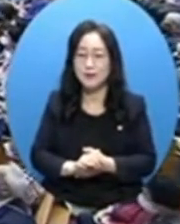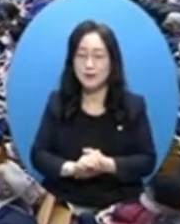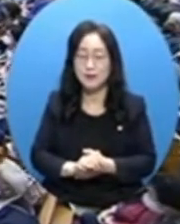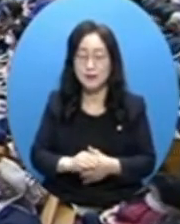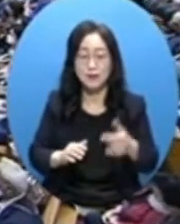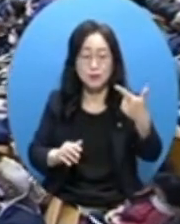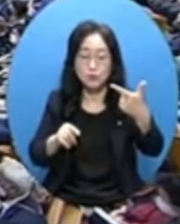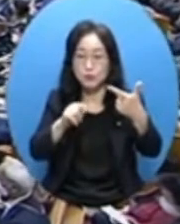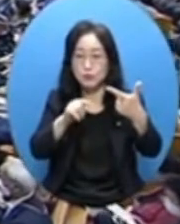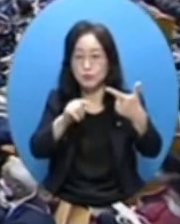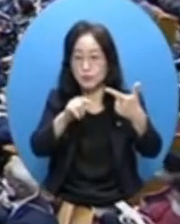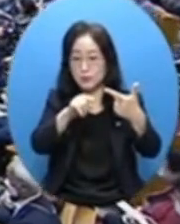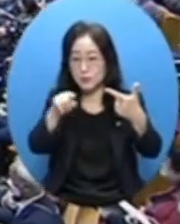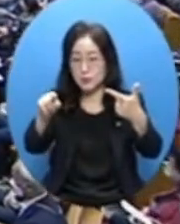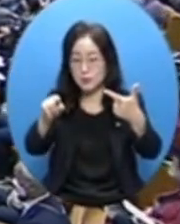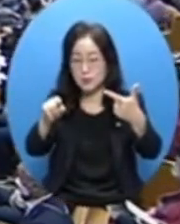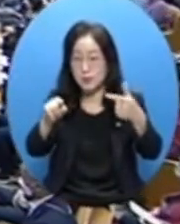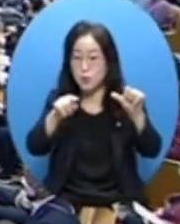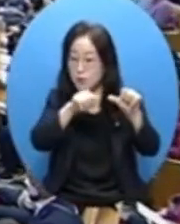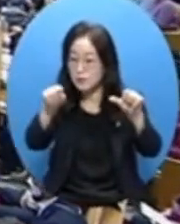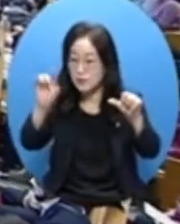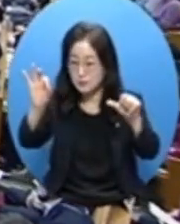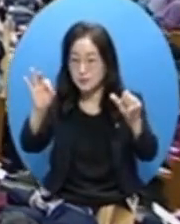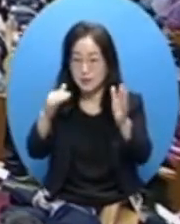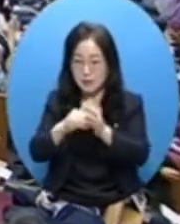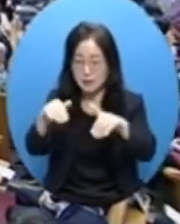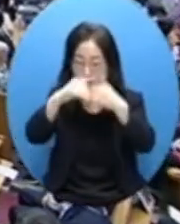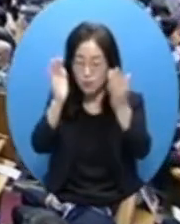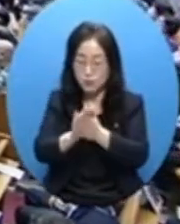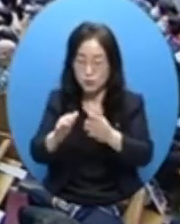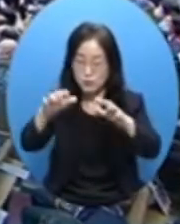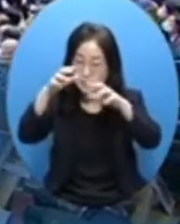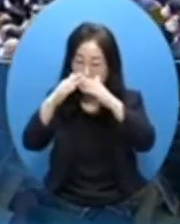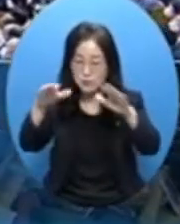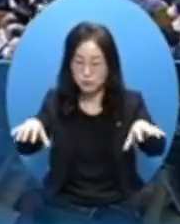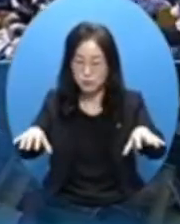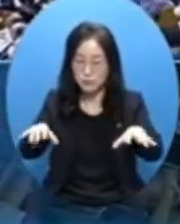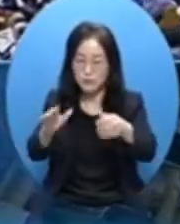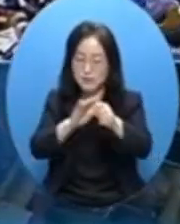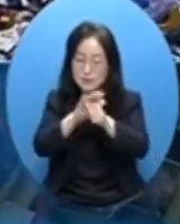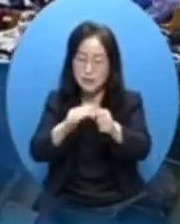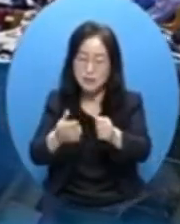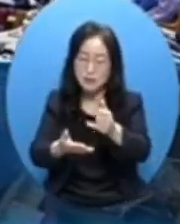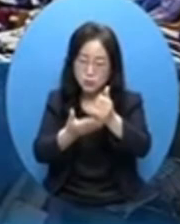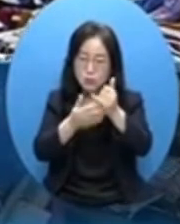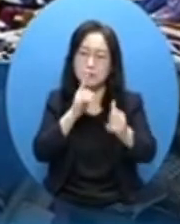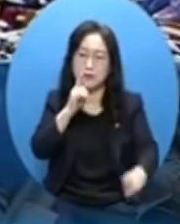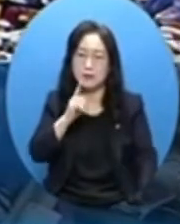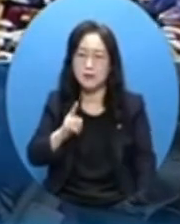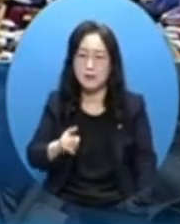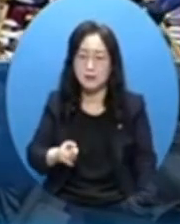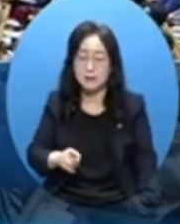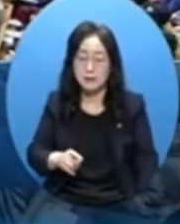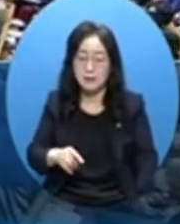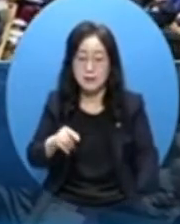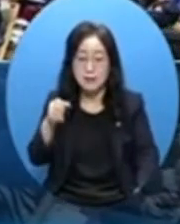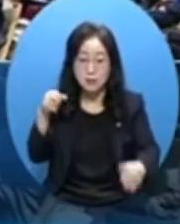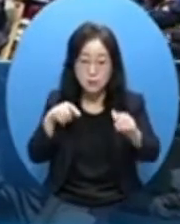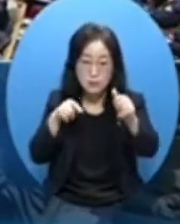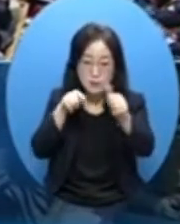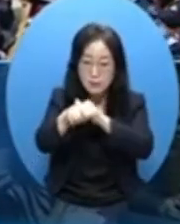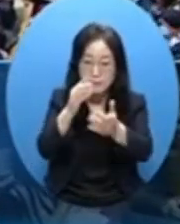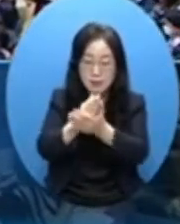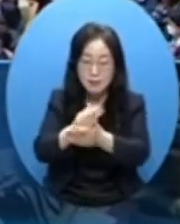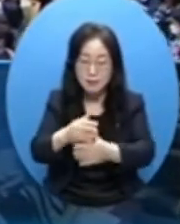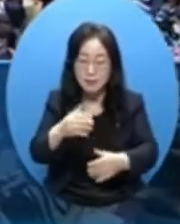6계명부터 10계명 모두가 이웃에 대한 존중과 사랑을 말씀하고 있습니다. 출애굽기 20장 13절로 17절입니다. 살인하지 말라, 간음하지